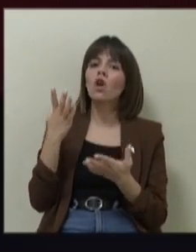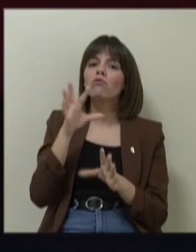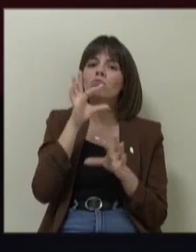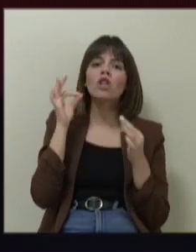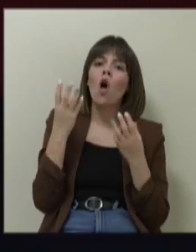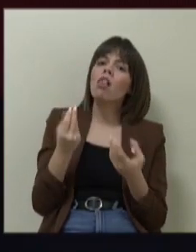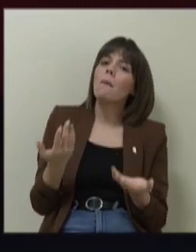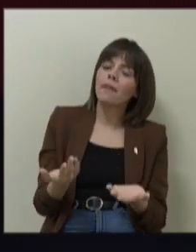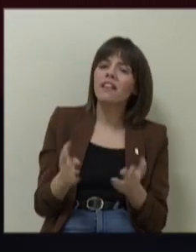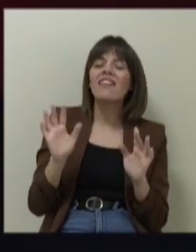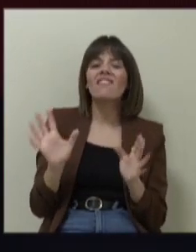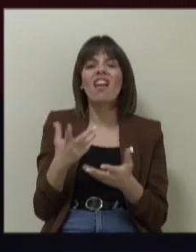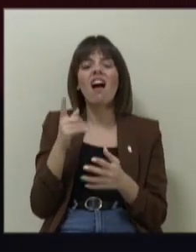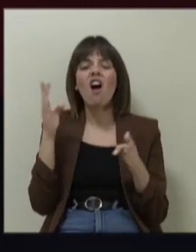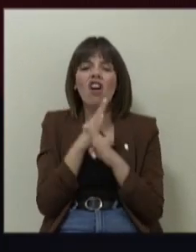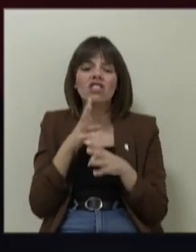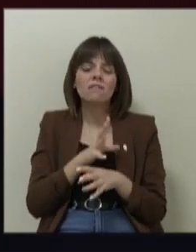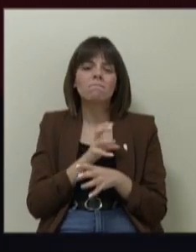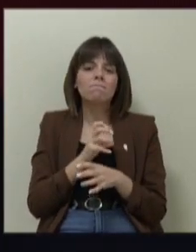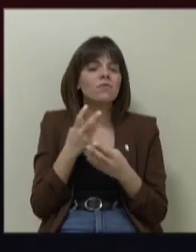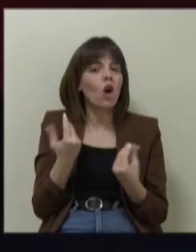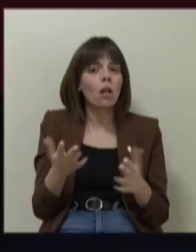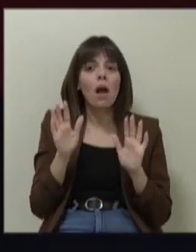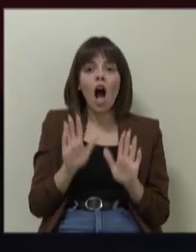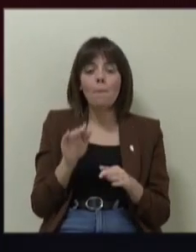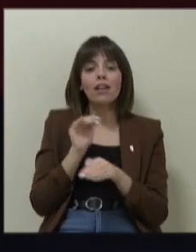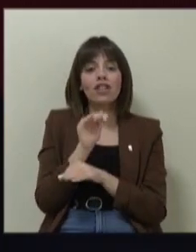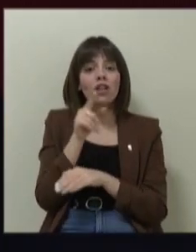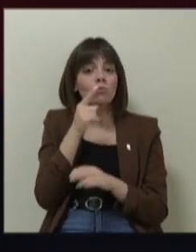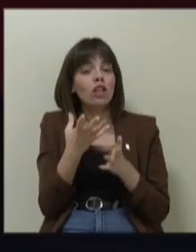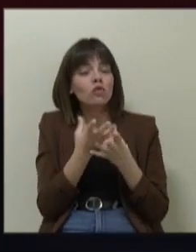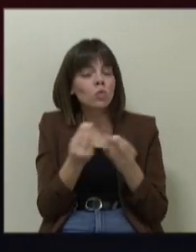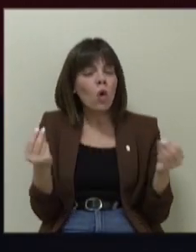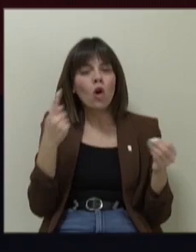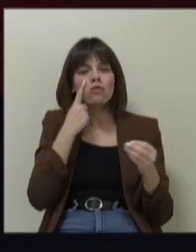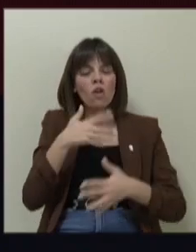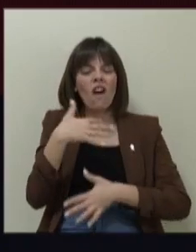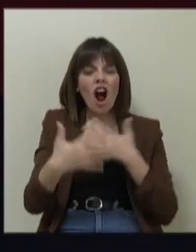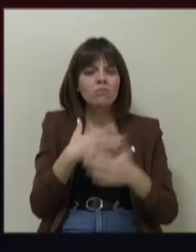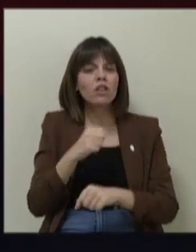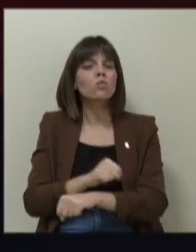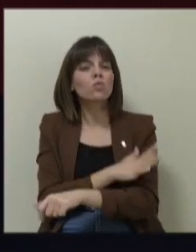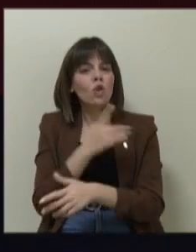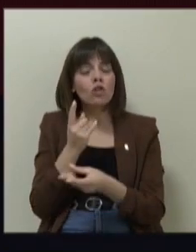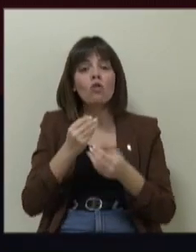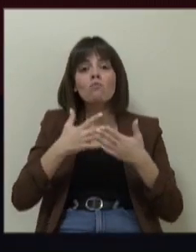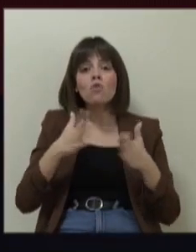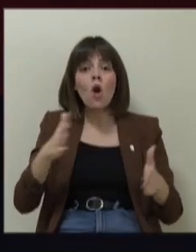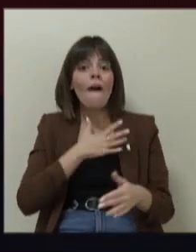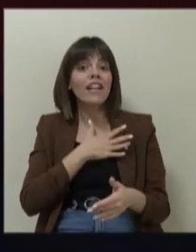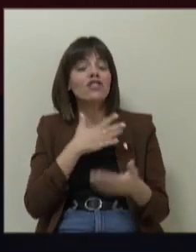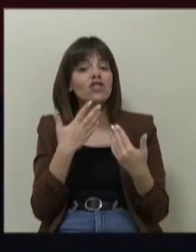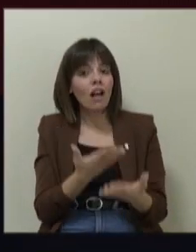mutlu olabilir veya acı çekebiliriz. Ama yaşam bundan çok daha fazla karmaşık duygulara ve çok daha büyük